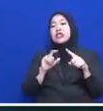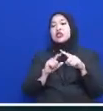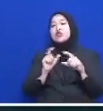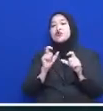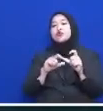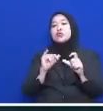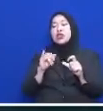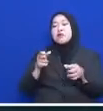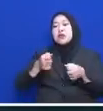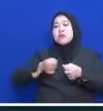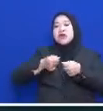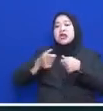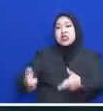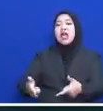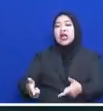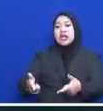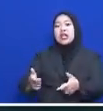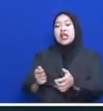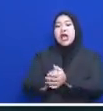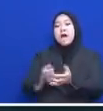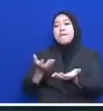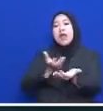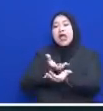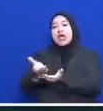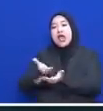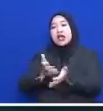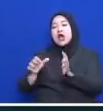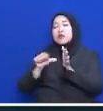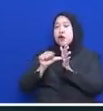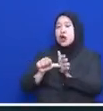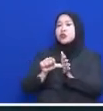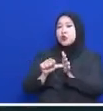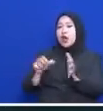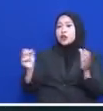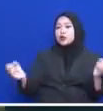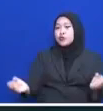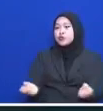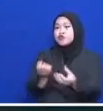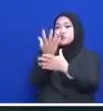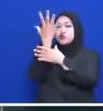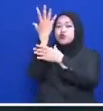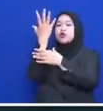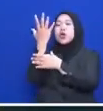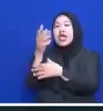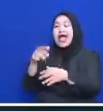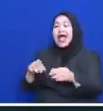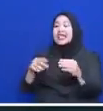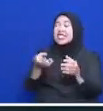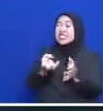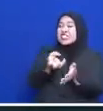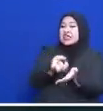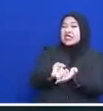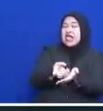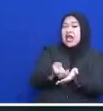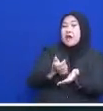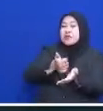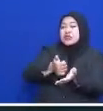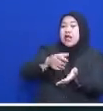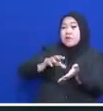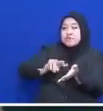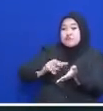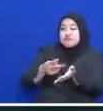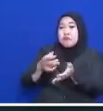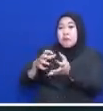memberi afirmasi dan memberikan bantuan untuk tumbuh sehingga yang kecil bisa besar, yang besar juga tetap